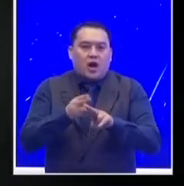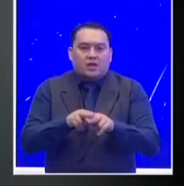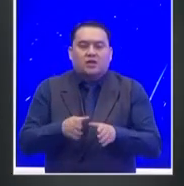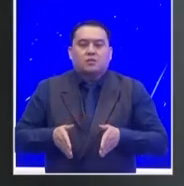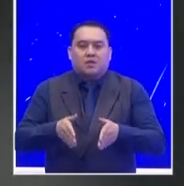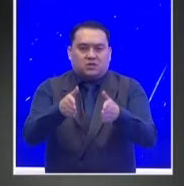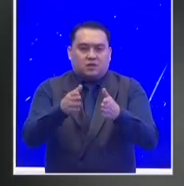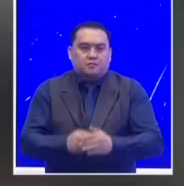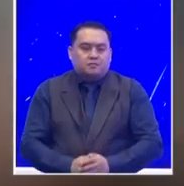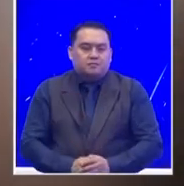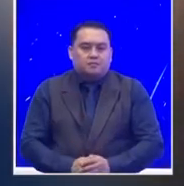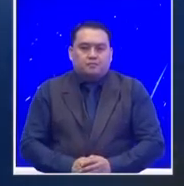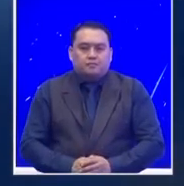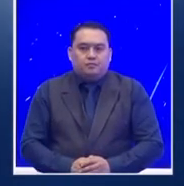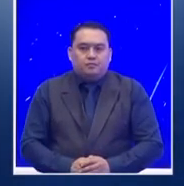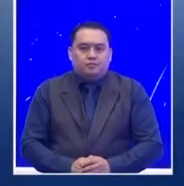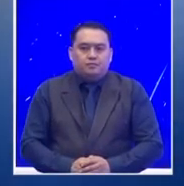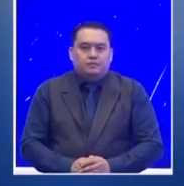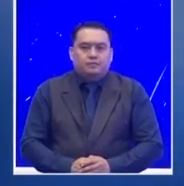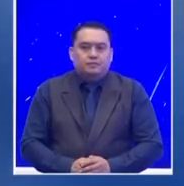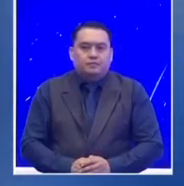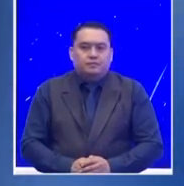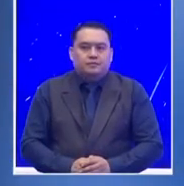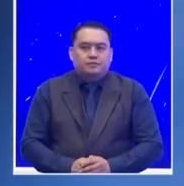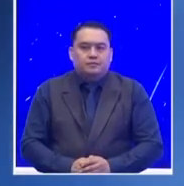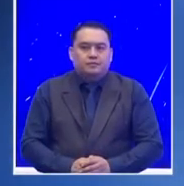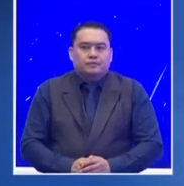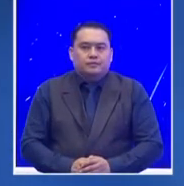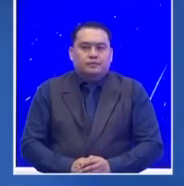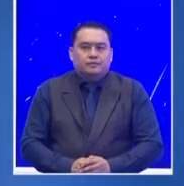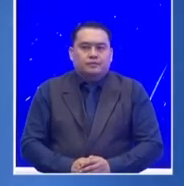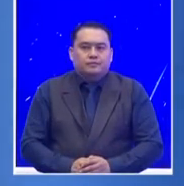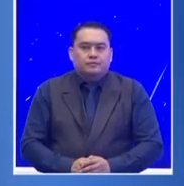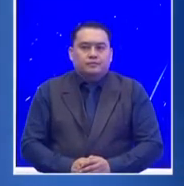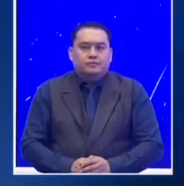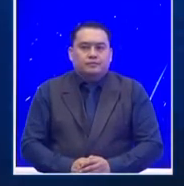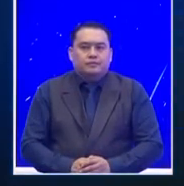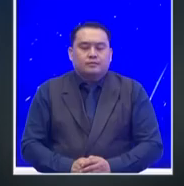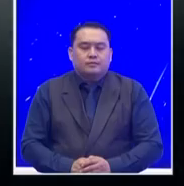пешеходный переход. Распалома? Здесь не пешеход же.